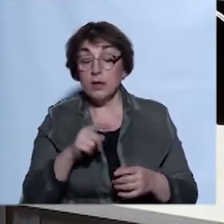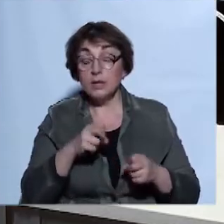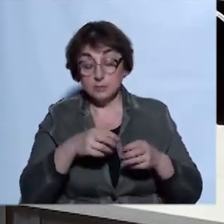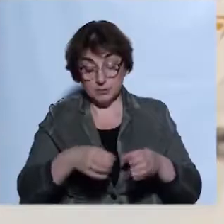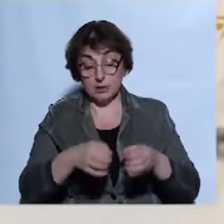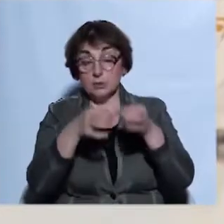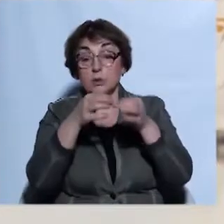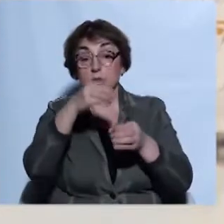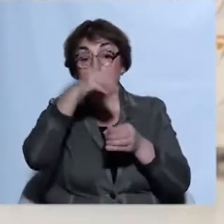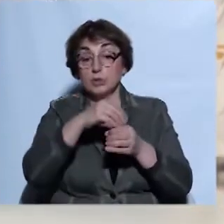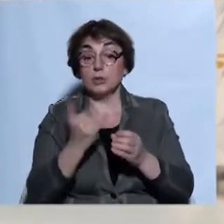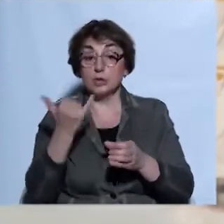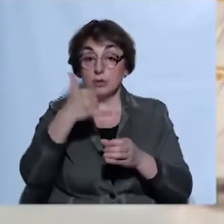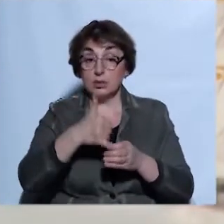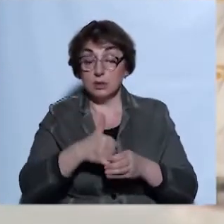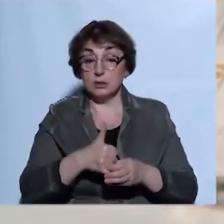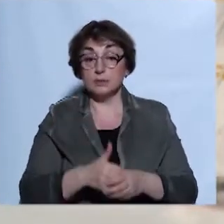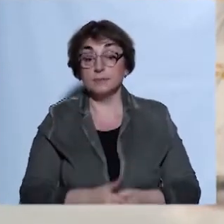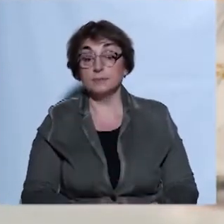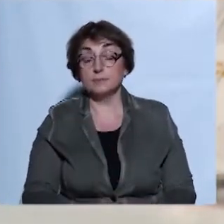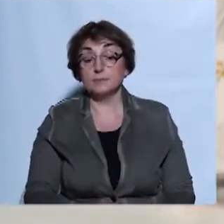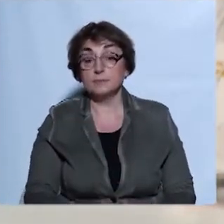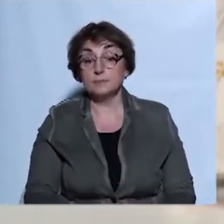სინჯარაში მოვათავსოთ